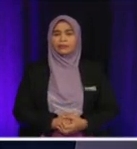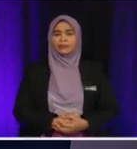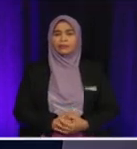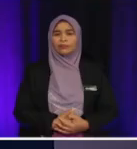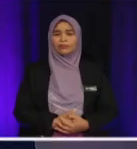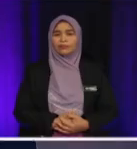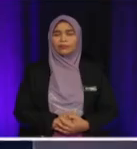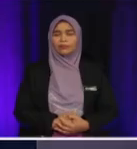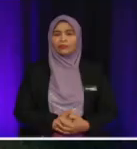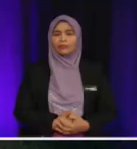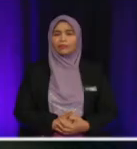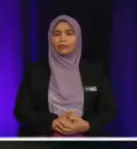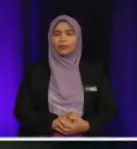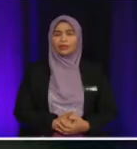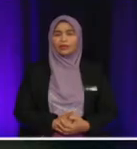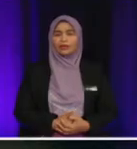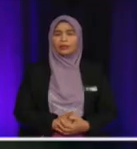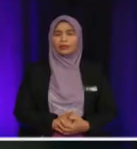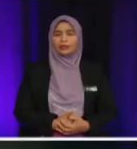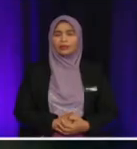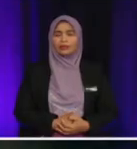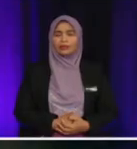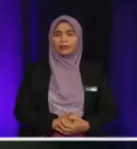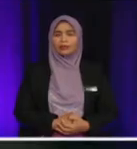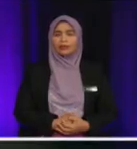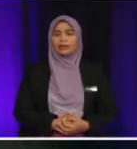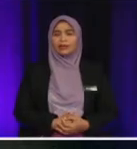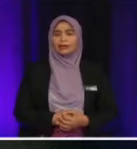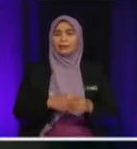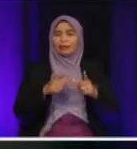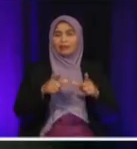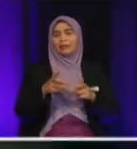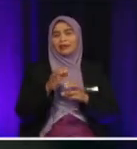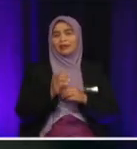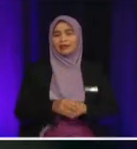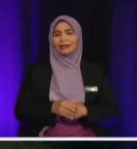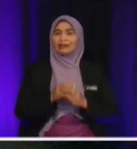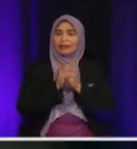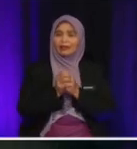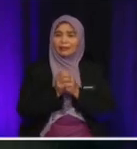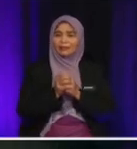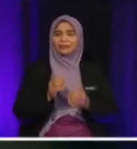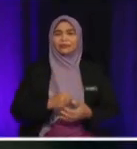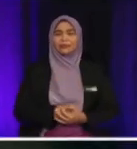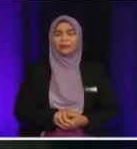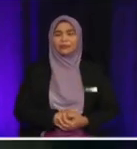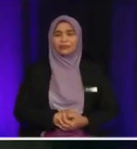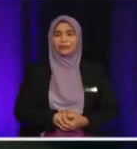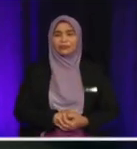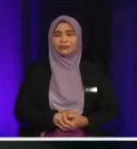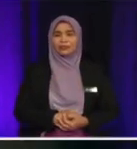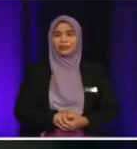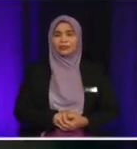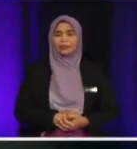Dia. Kita bagi. Hari ini kita bawa special. Kan? Nampak kumbang kita bawa hari ini. Bagi dekat Hakim satu. Daniel juga kita bagi satu tadi. Atas bacaan ayat Al-Quran